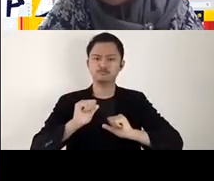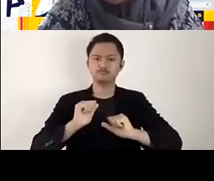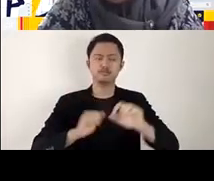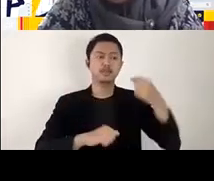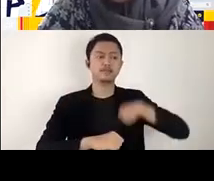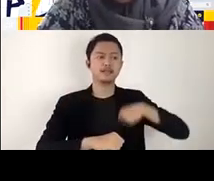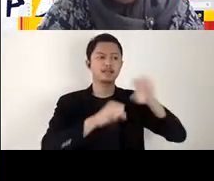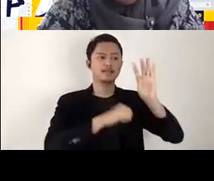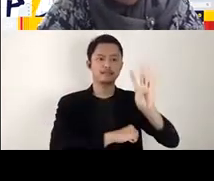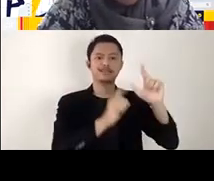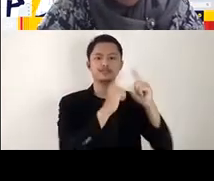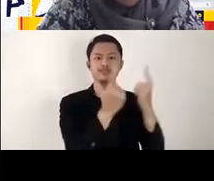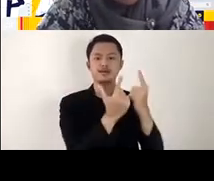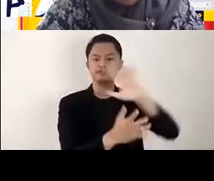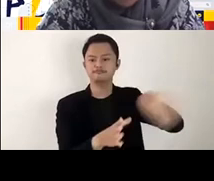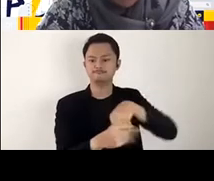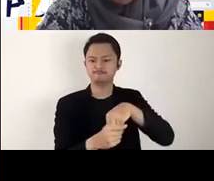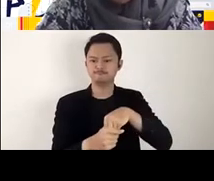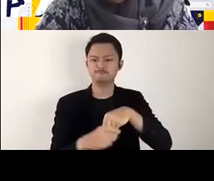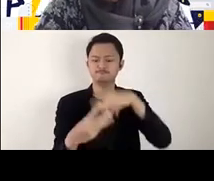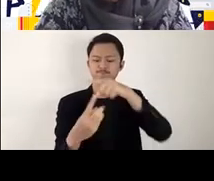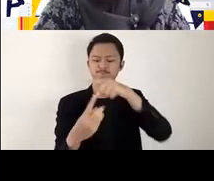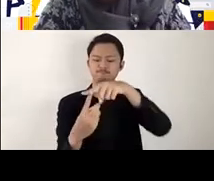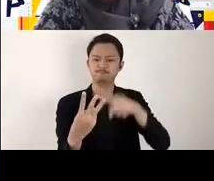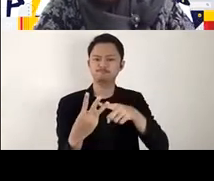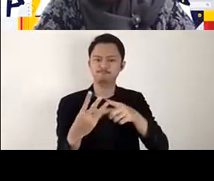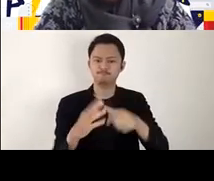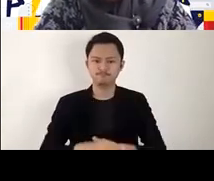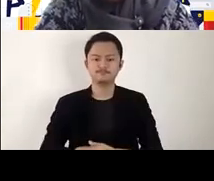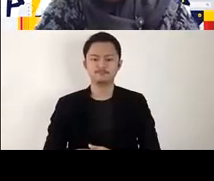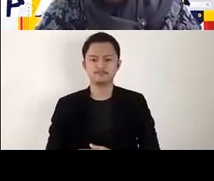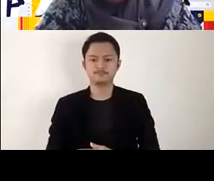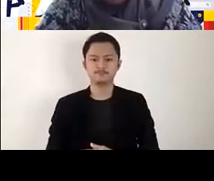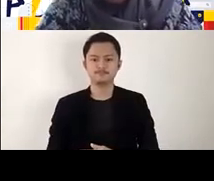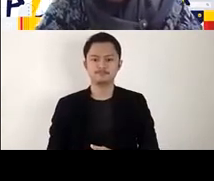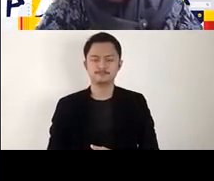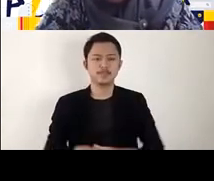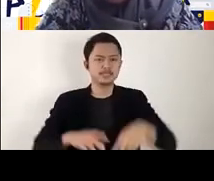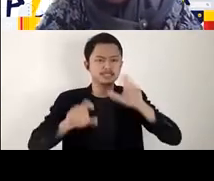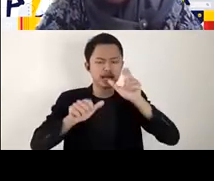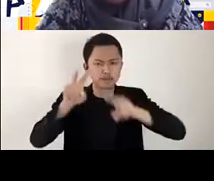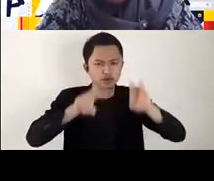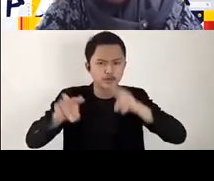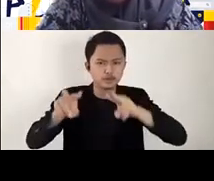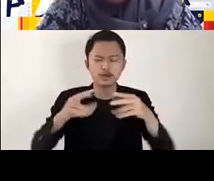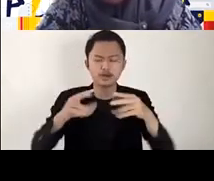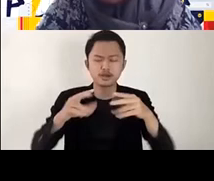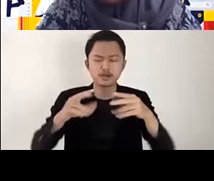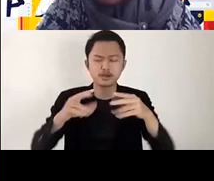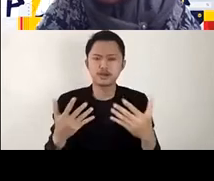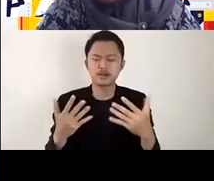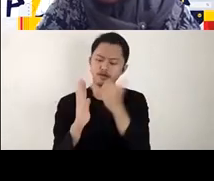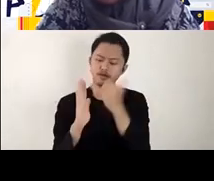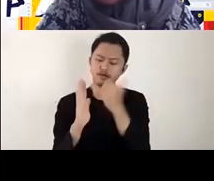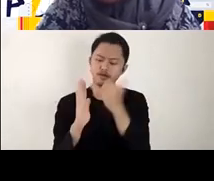Kementerian lembaga dalam rangka untuk kemudian melakukan Monitoring evaluasi dan